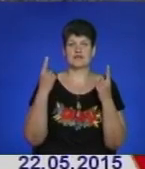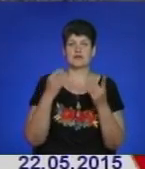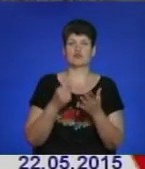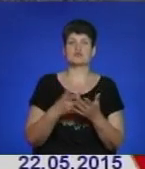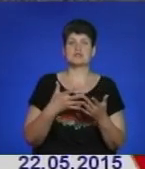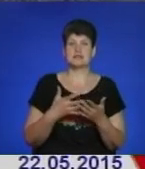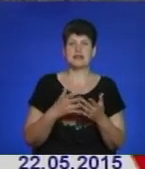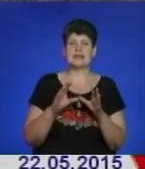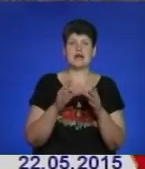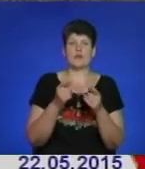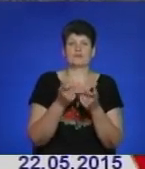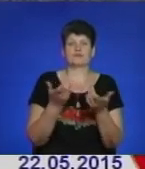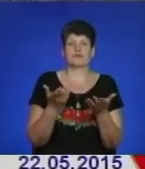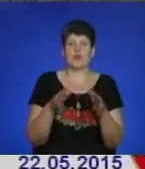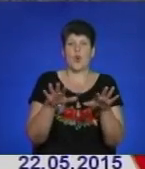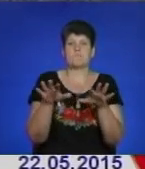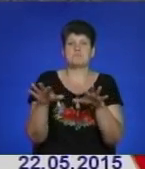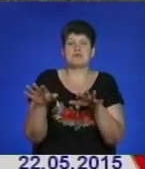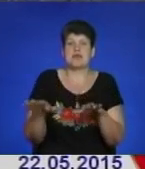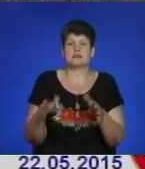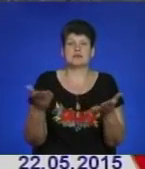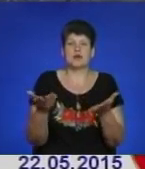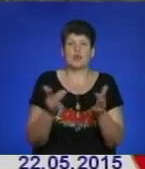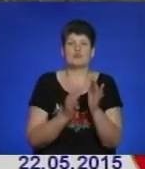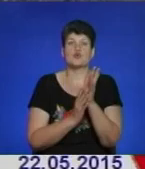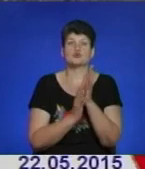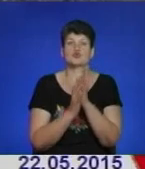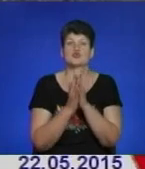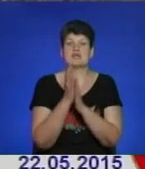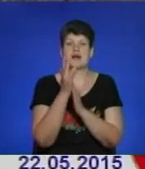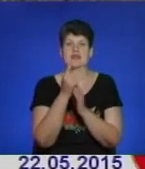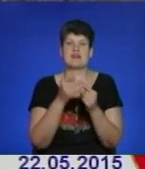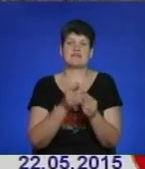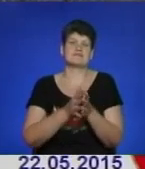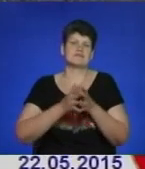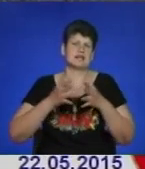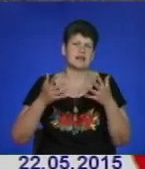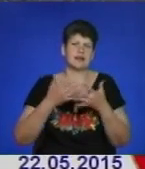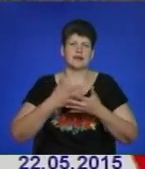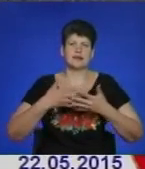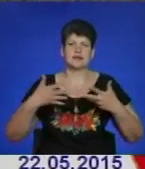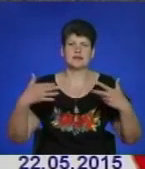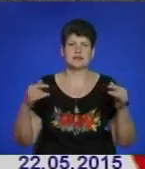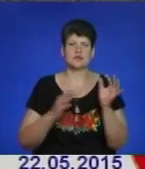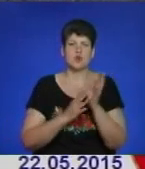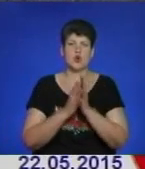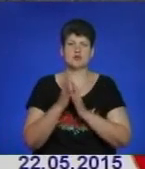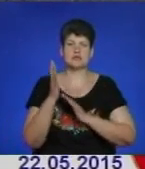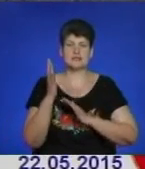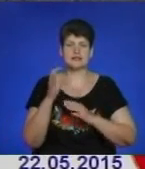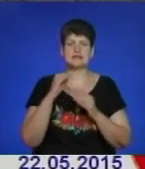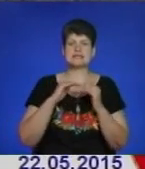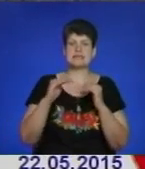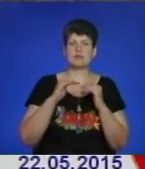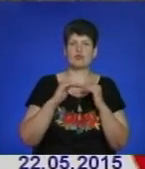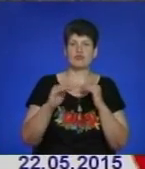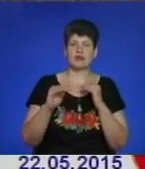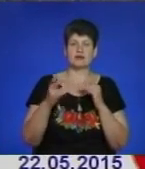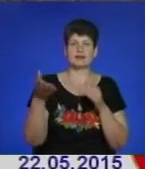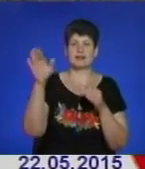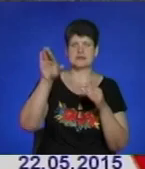як об'єкт, на якому зростає велика кількість рослин, причому рослин степових,